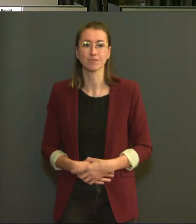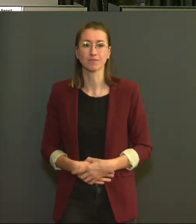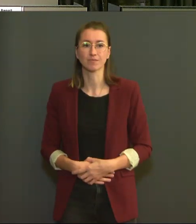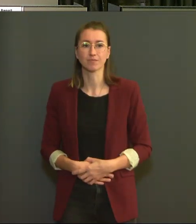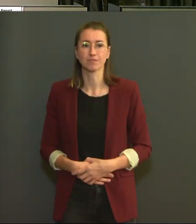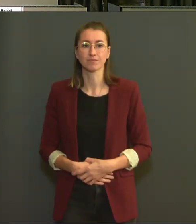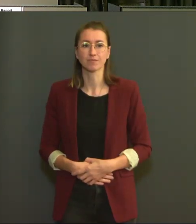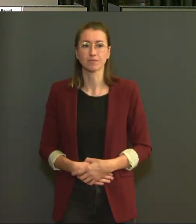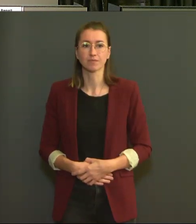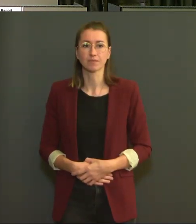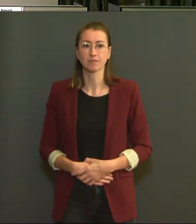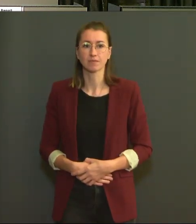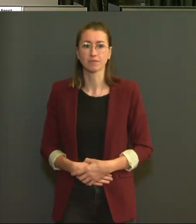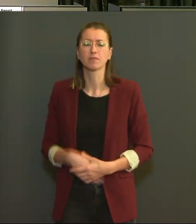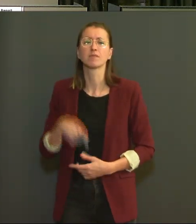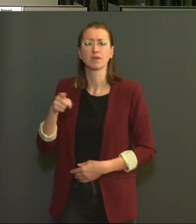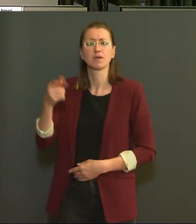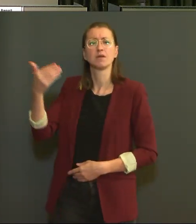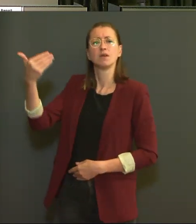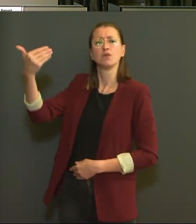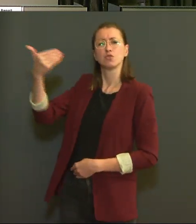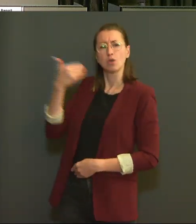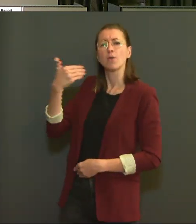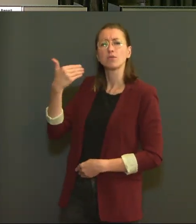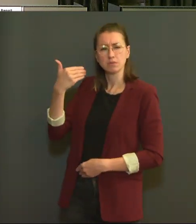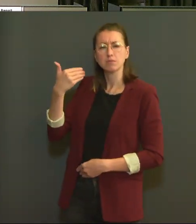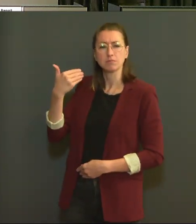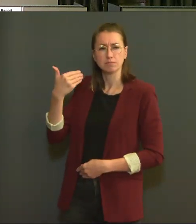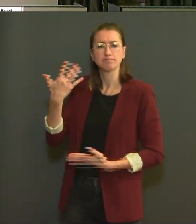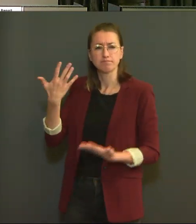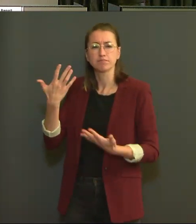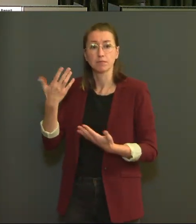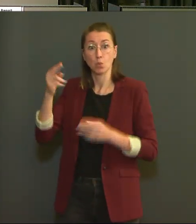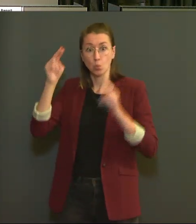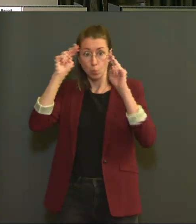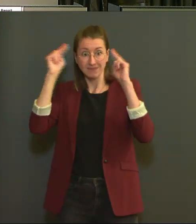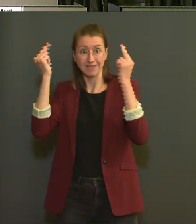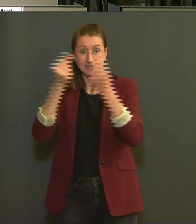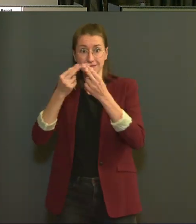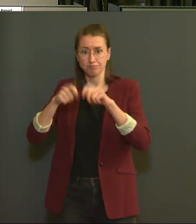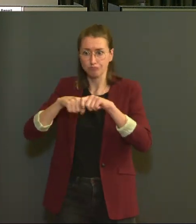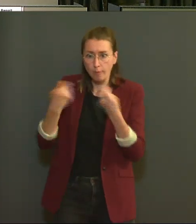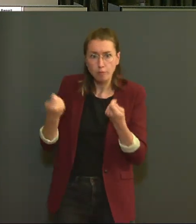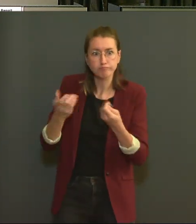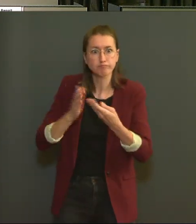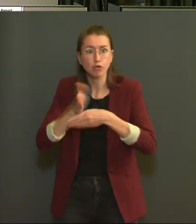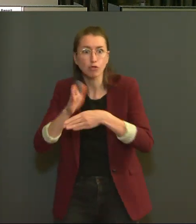Quelles sont vos attentes concernant le début de l'année universitaire? Cela va-t-il aggraver l'épidémie?